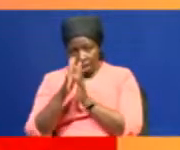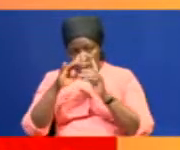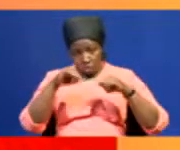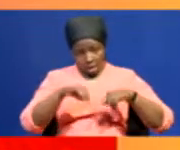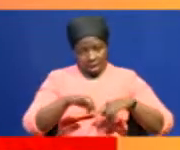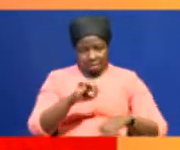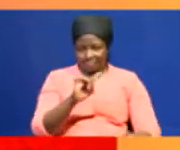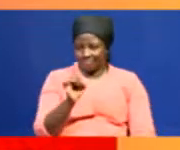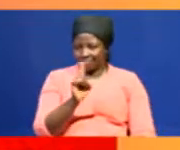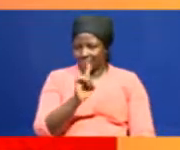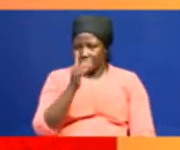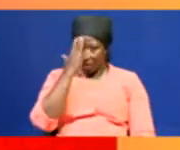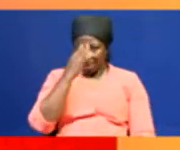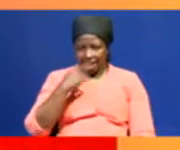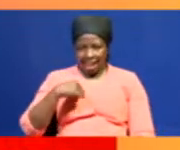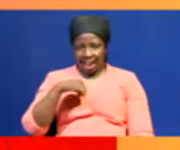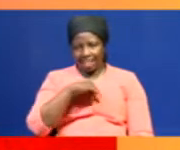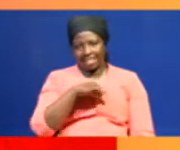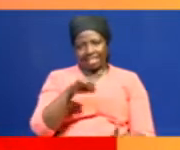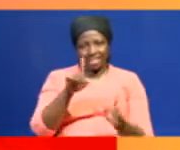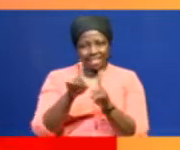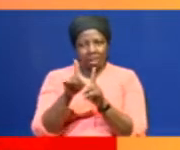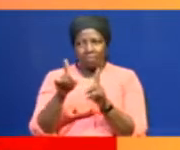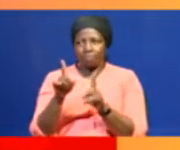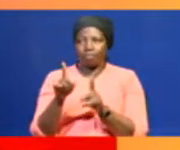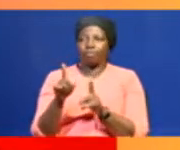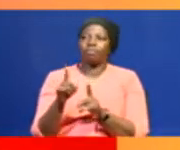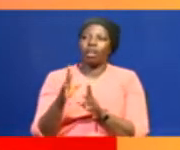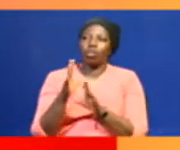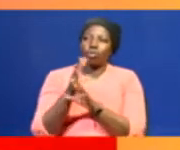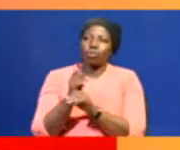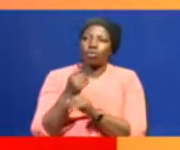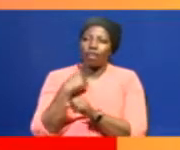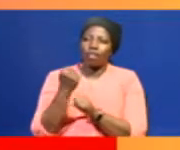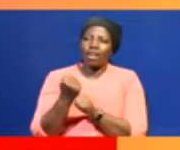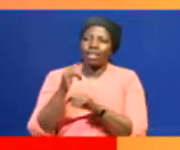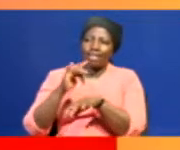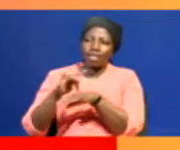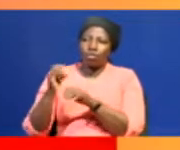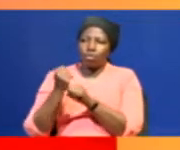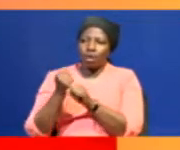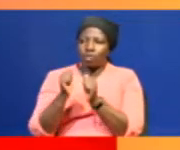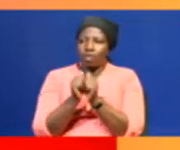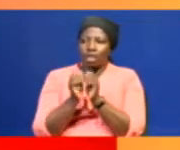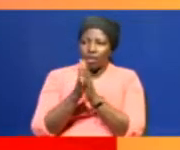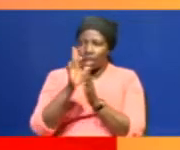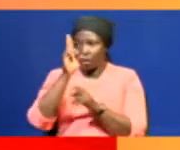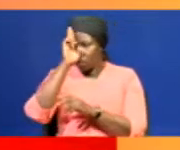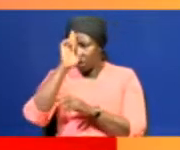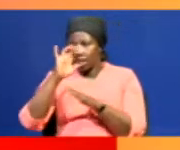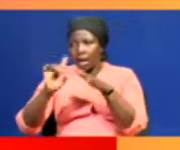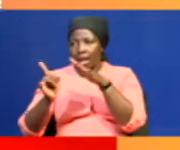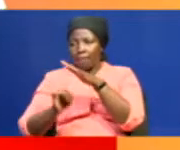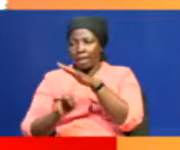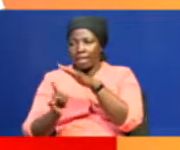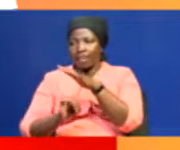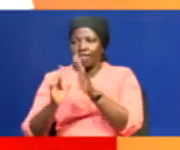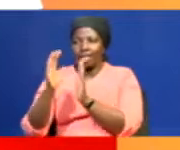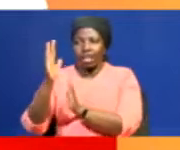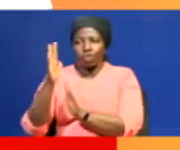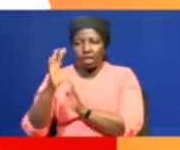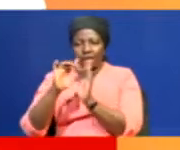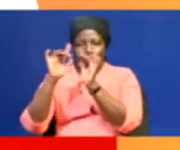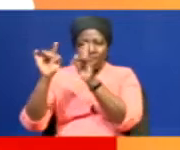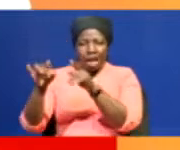sababu sisi kama chama tumeweza kufanya sensitization sana, tumeshikana na polisi na Ministry of Interior kuweza kufikia watu na